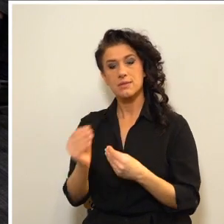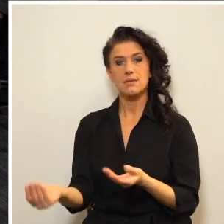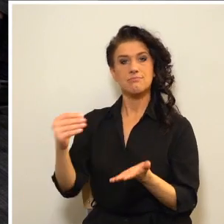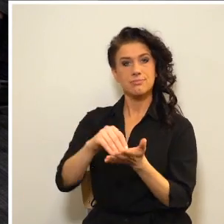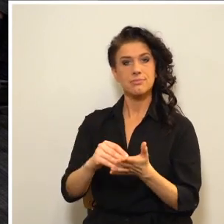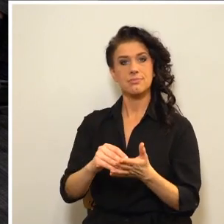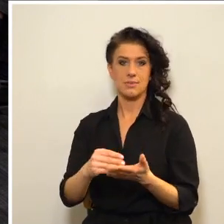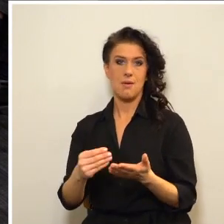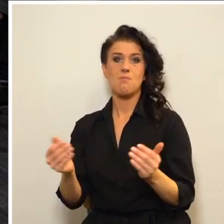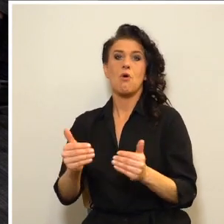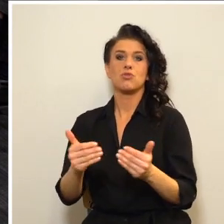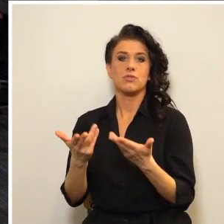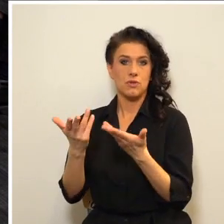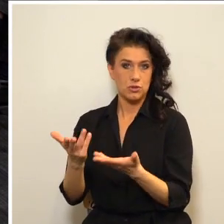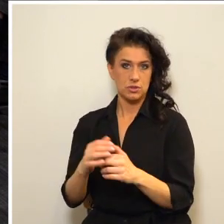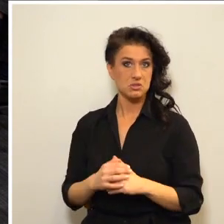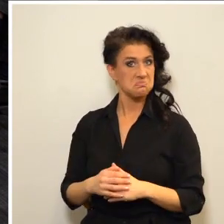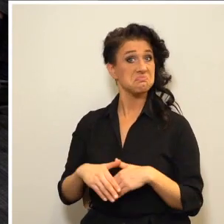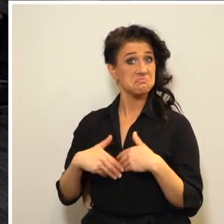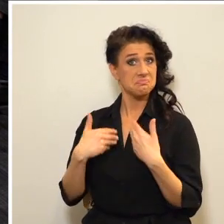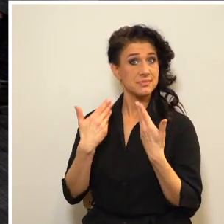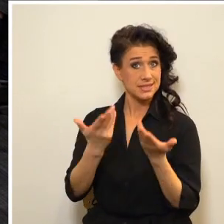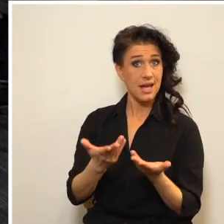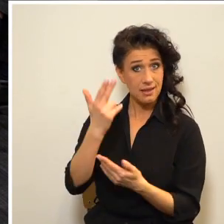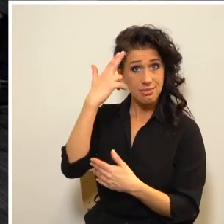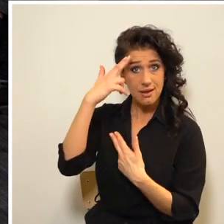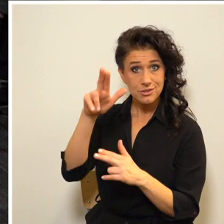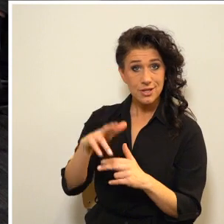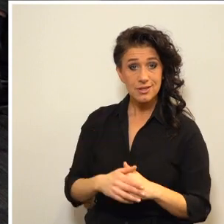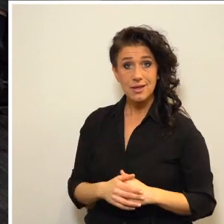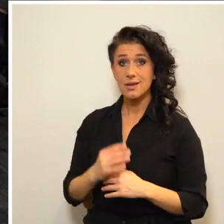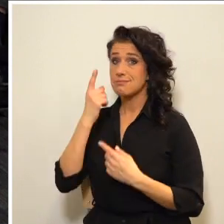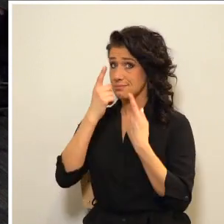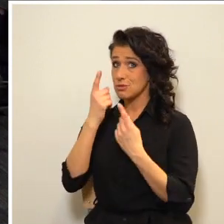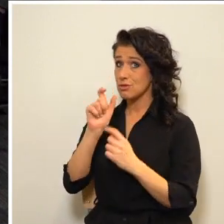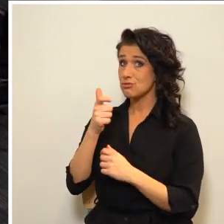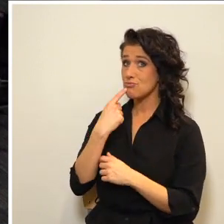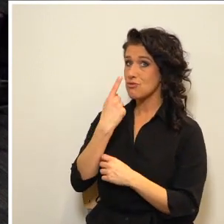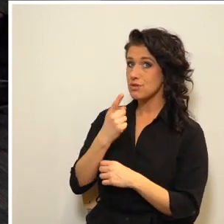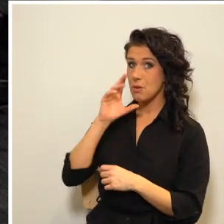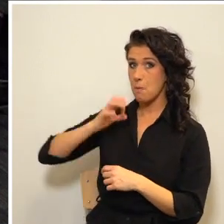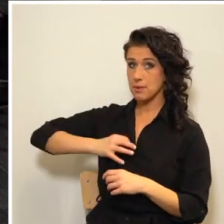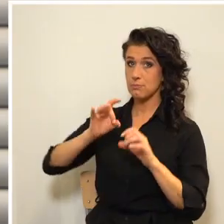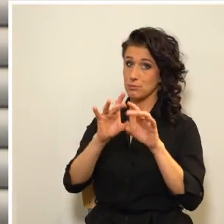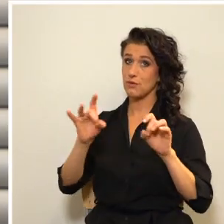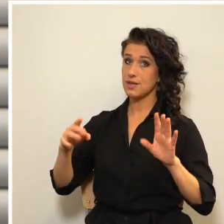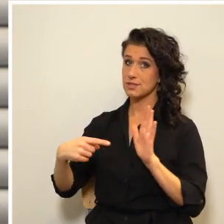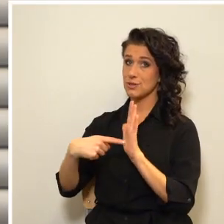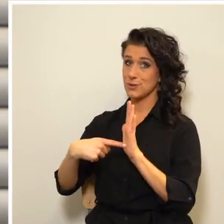A to Daje ogromną nadzieję myślę to co to co mówi Pan profesor